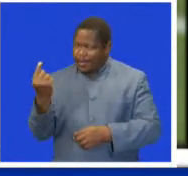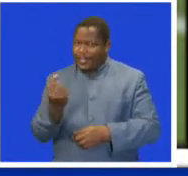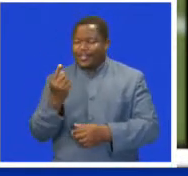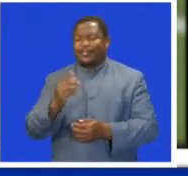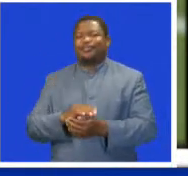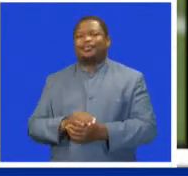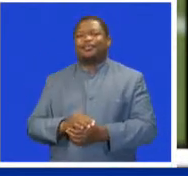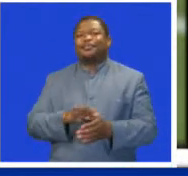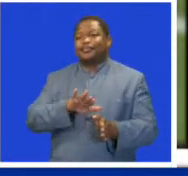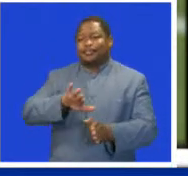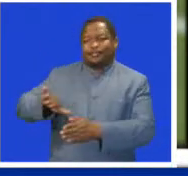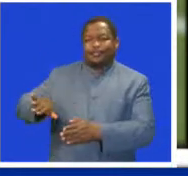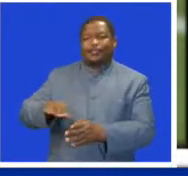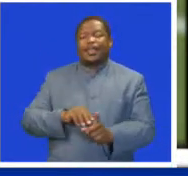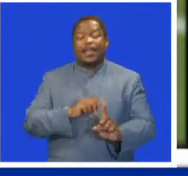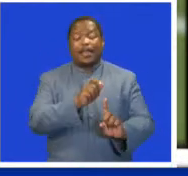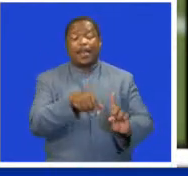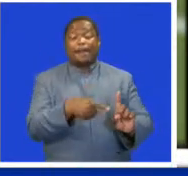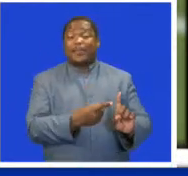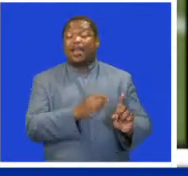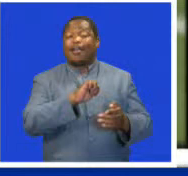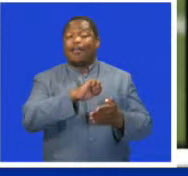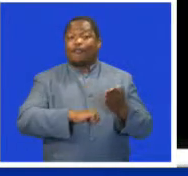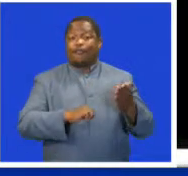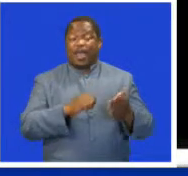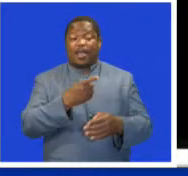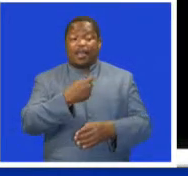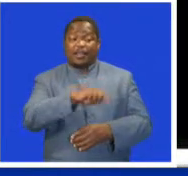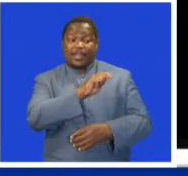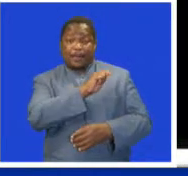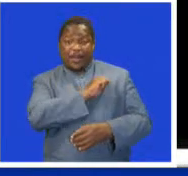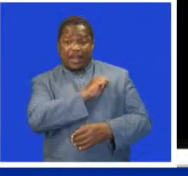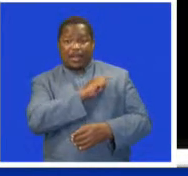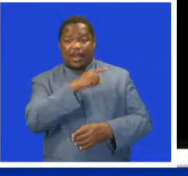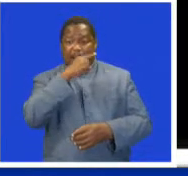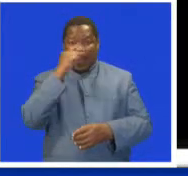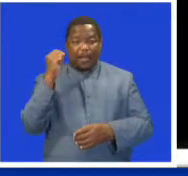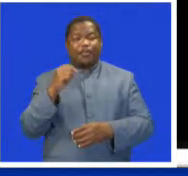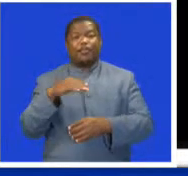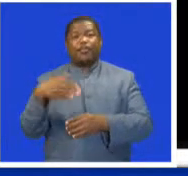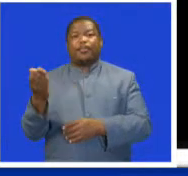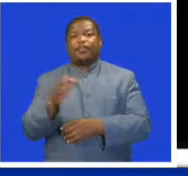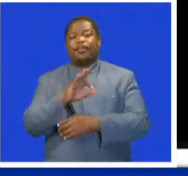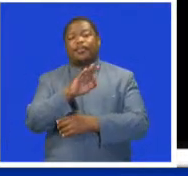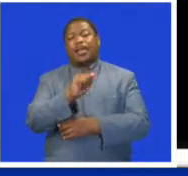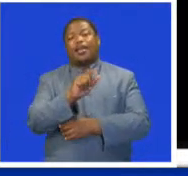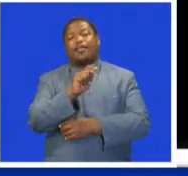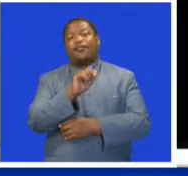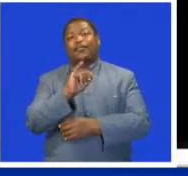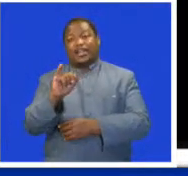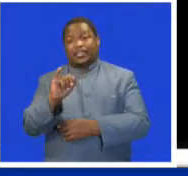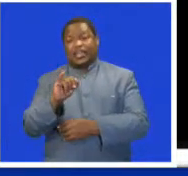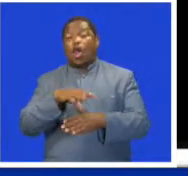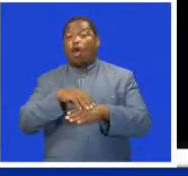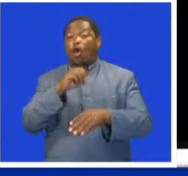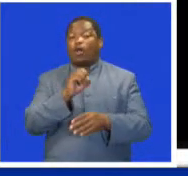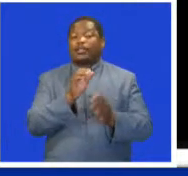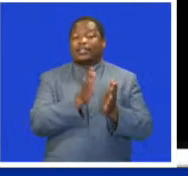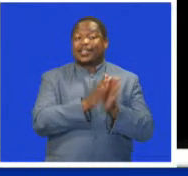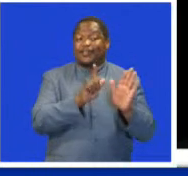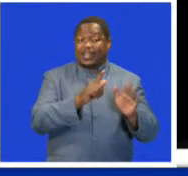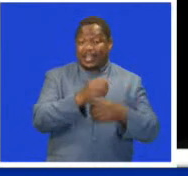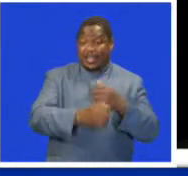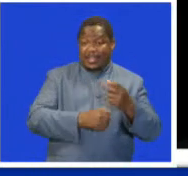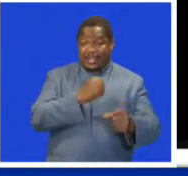welive laseSpain luchamuka eveni laseGuinea-Bissau Ansu Fati loneminyaka lengu-17 sewushayela igoli lakhe lokuqala